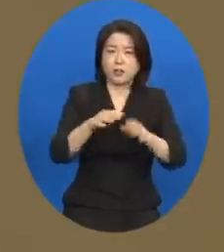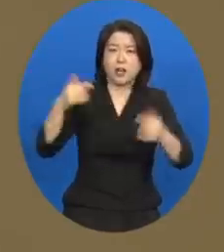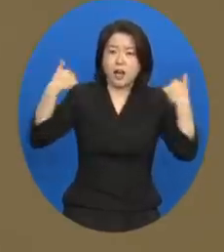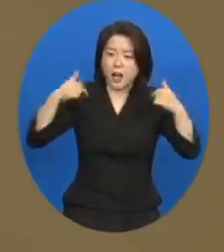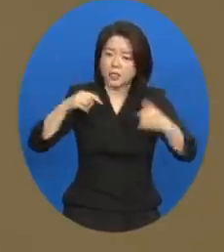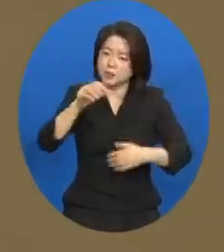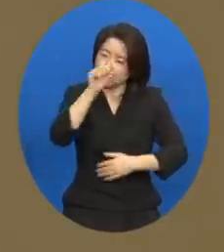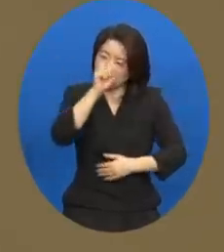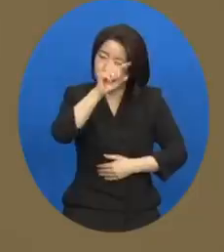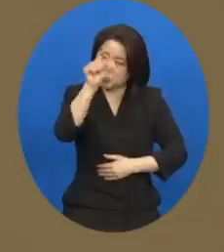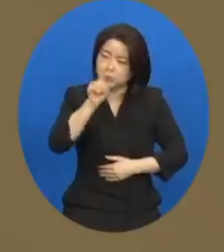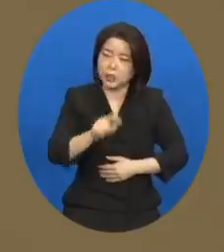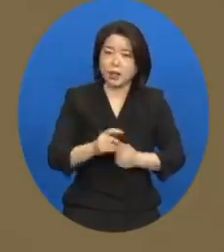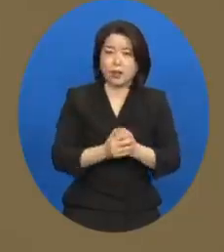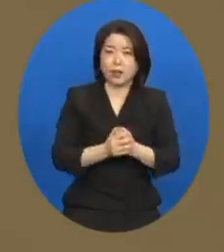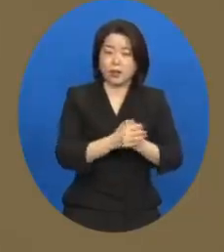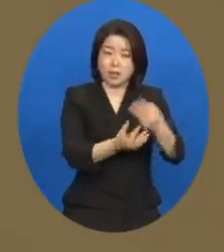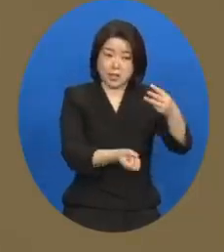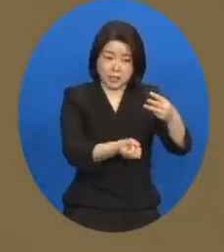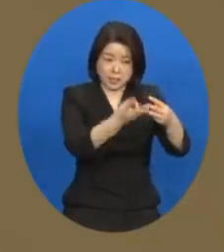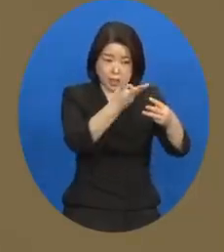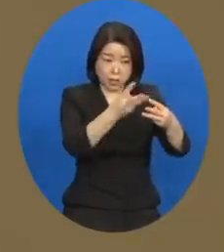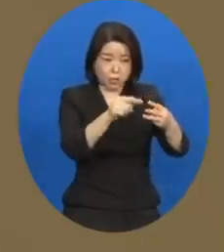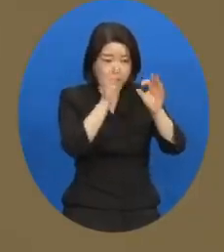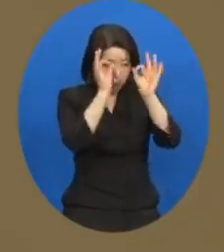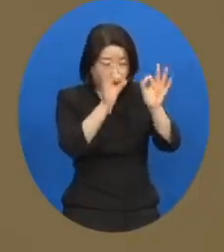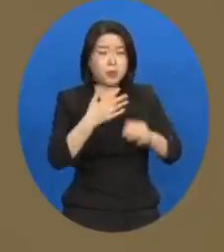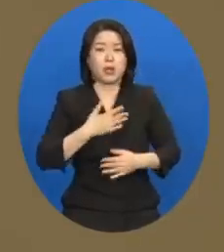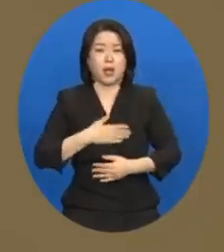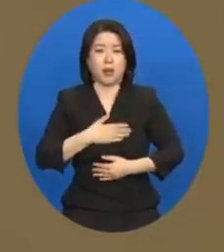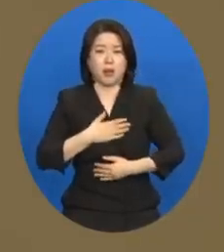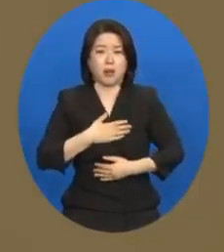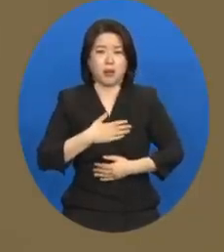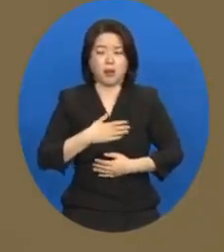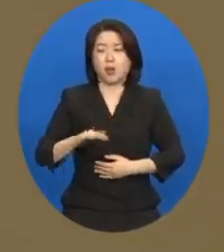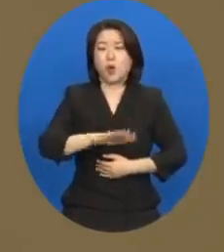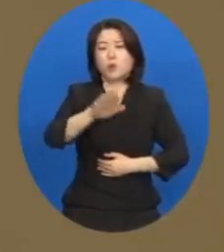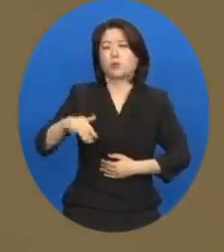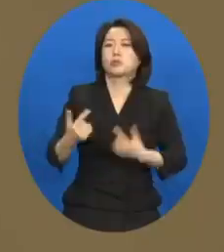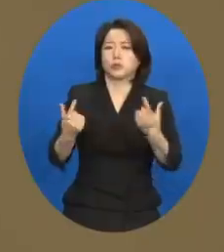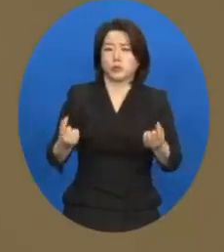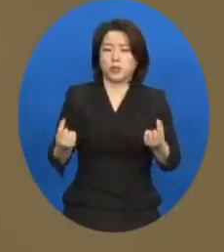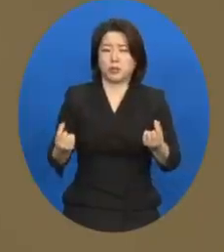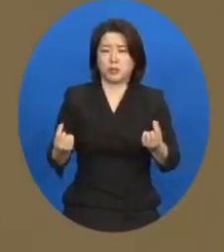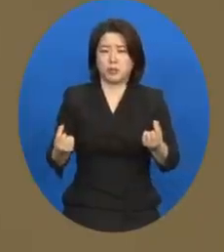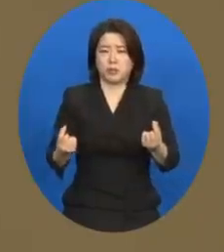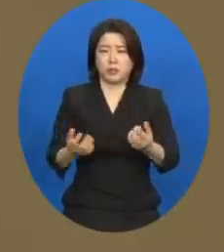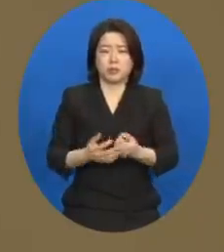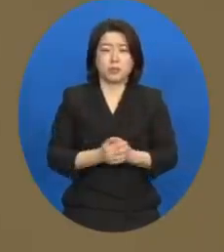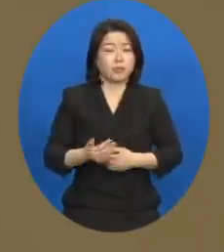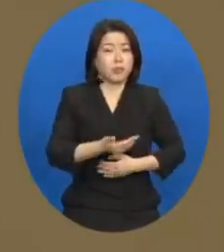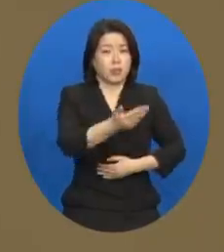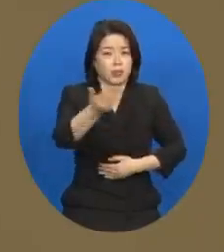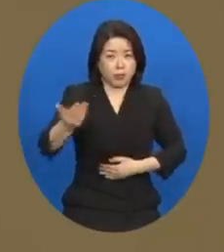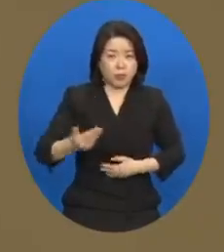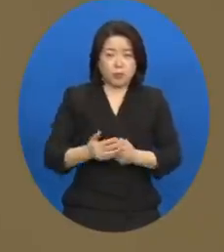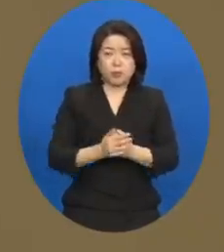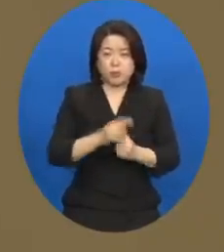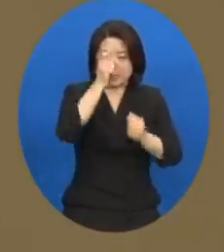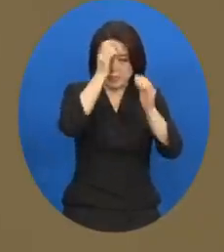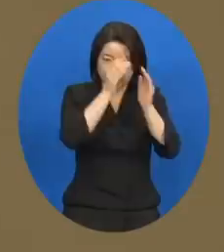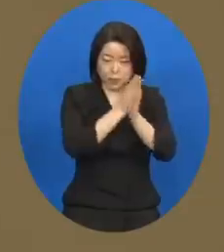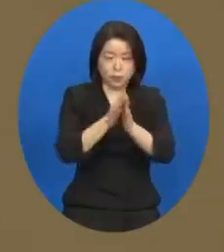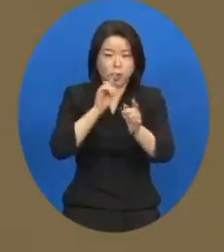좋은가? 레위지파를 보고 안다는 겁니다. 우리도 마찬가지예요. 여러분 기도와